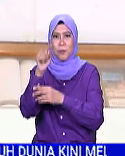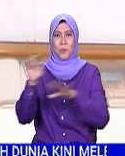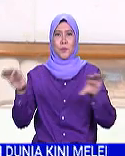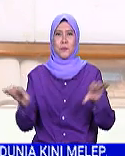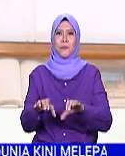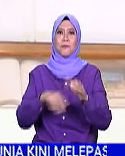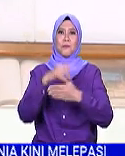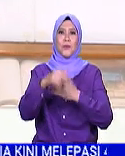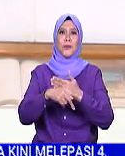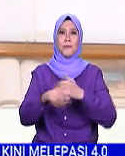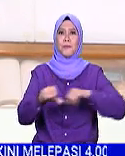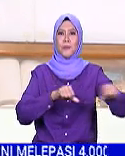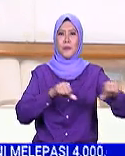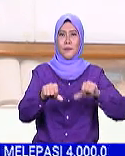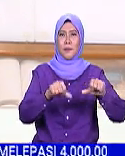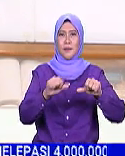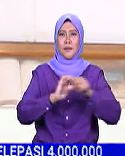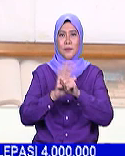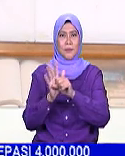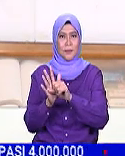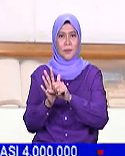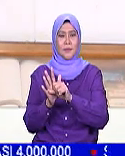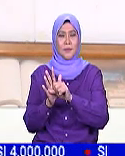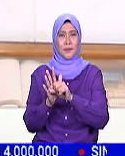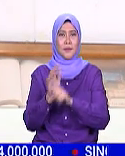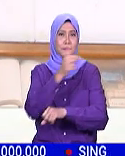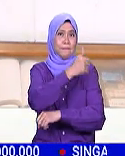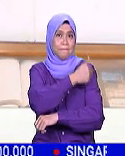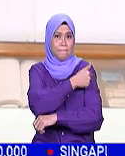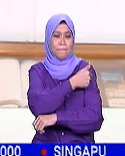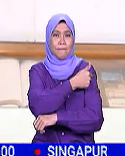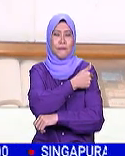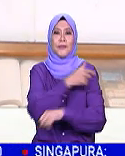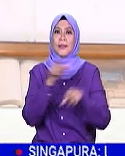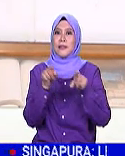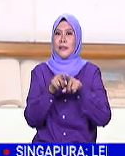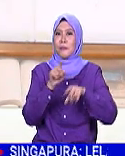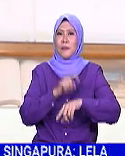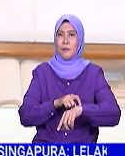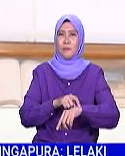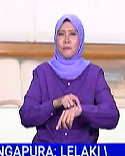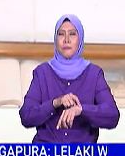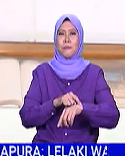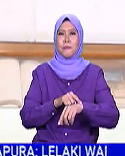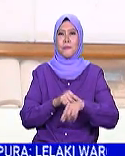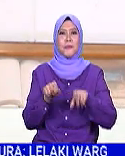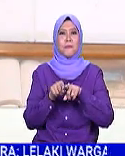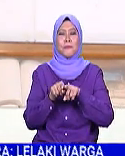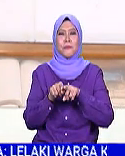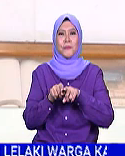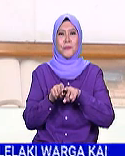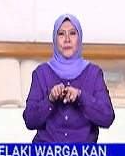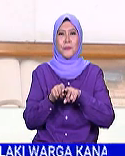apel nih activity komite special sebaiknya nasi dan tsamud itu juga tidak lupa untuk